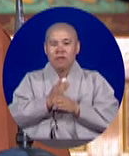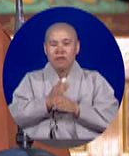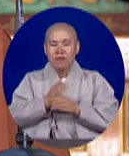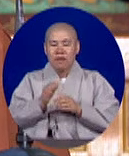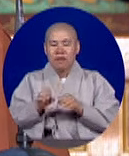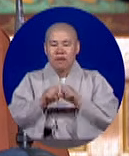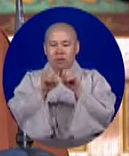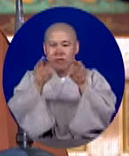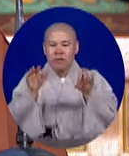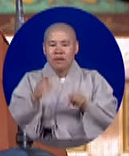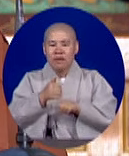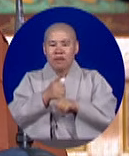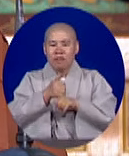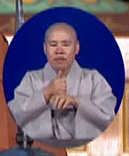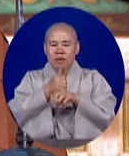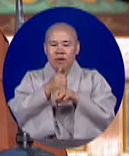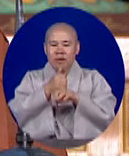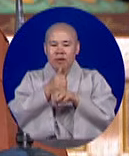관자재 보살이